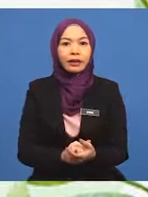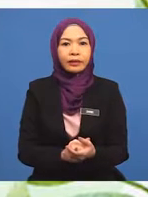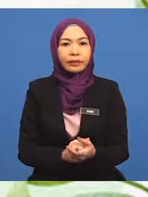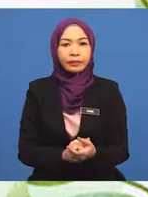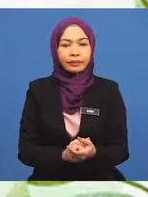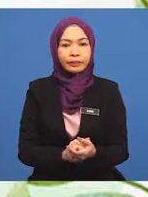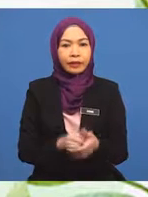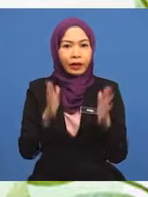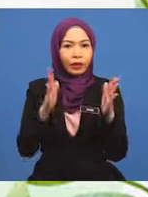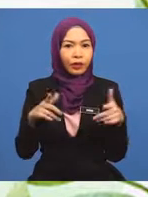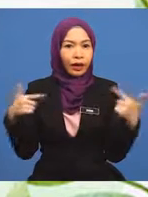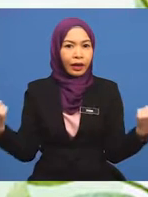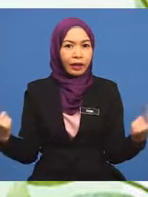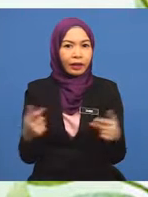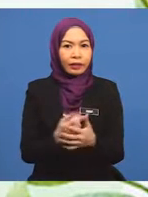produk tersebut.